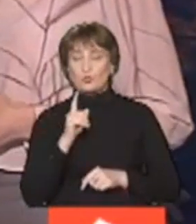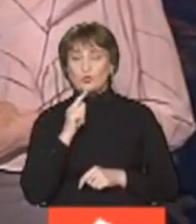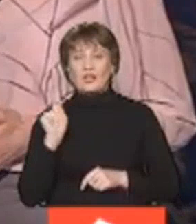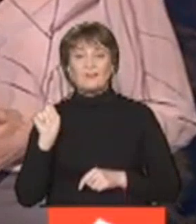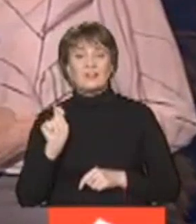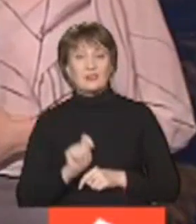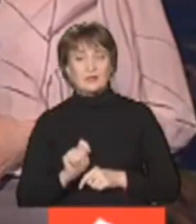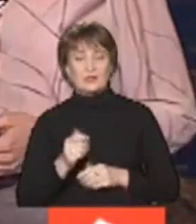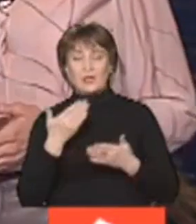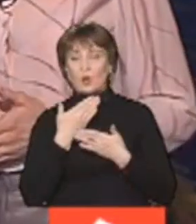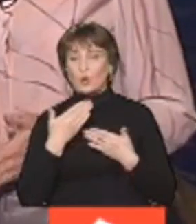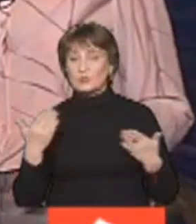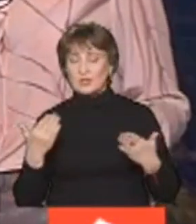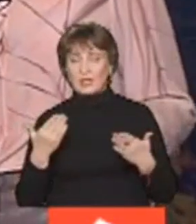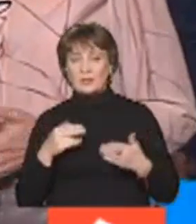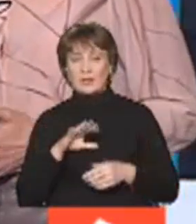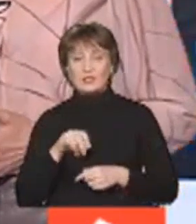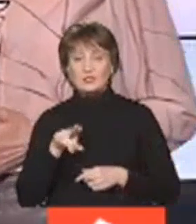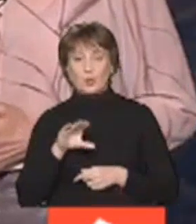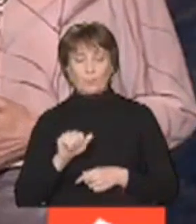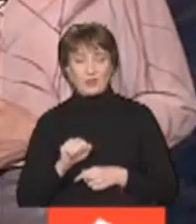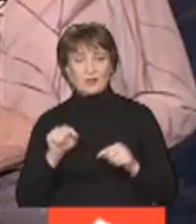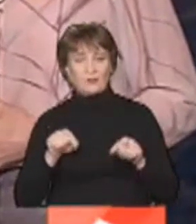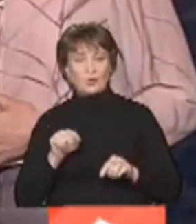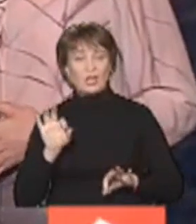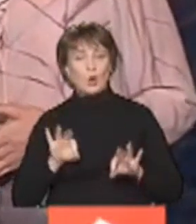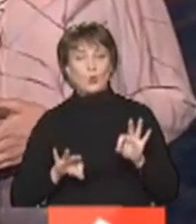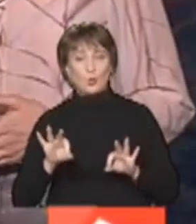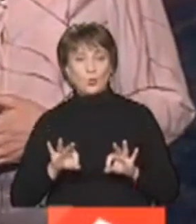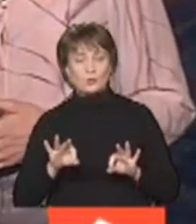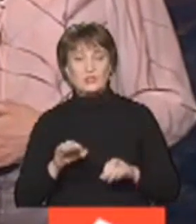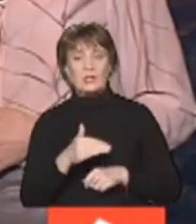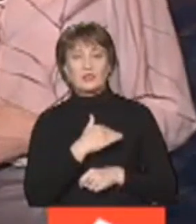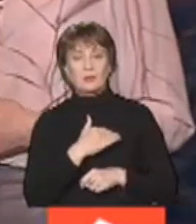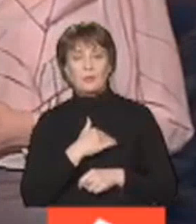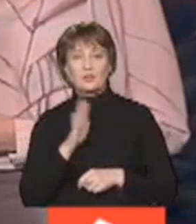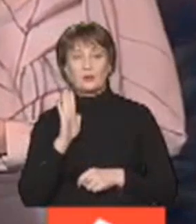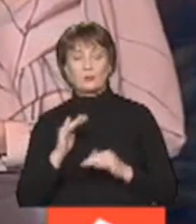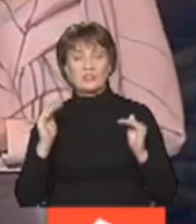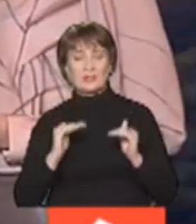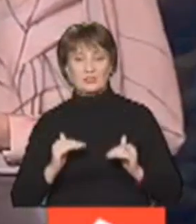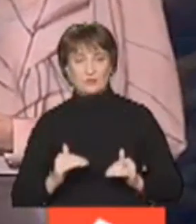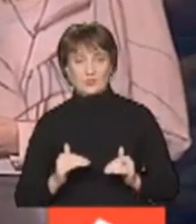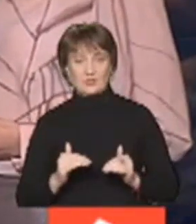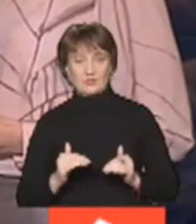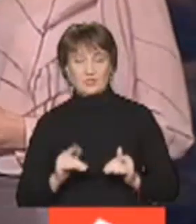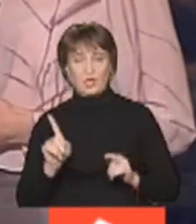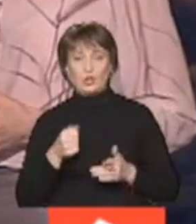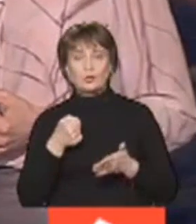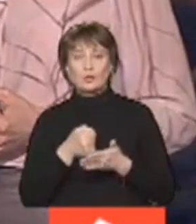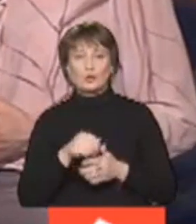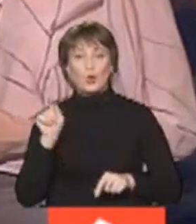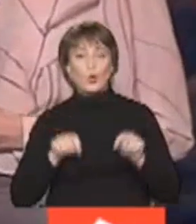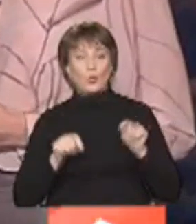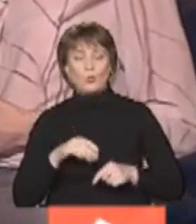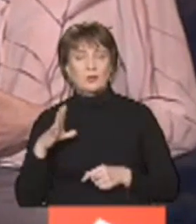неділю, тобто останній вікенд листопада, останній вікенд цієї осені, вже температура буде знижуватися. Щодо опадів, то